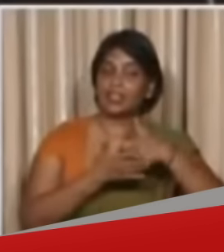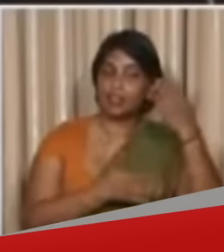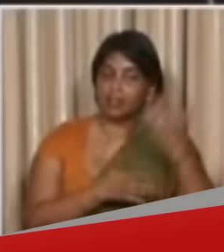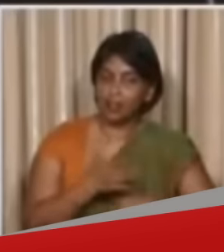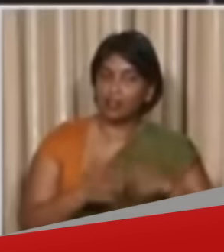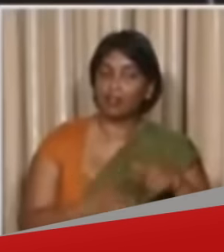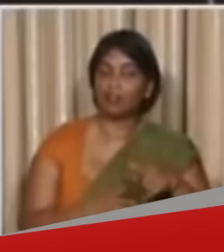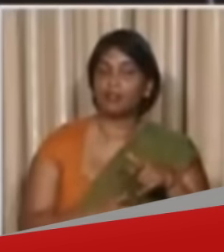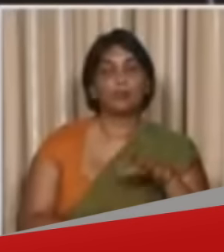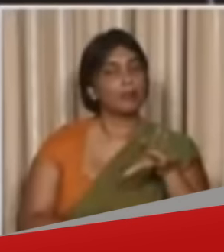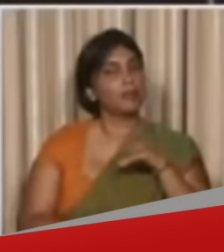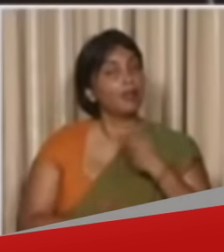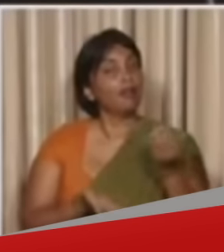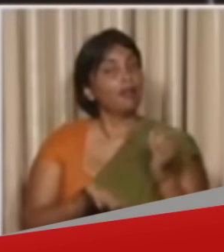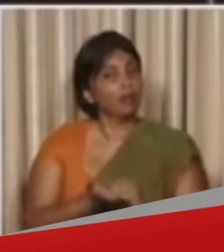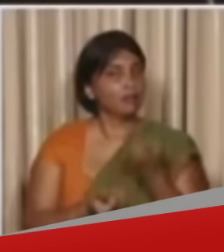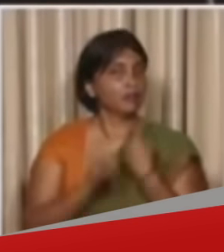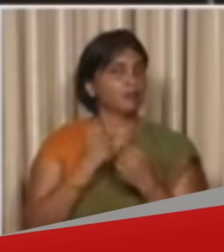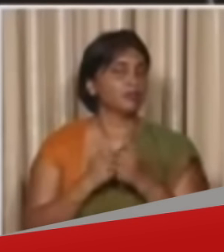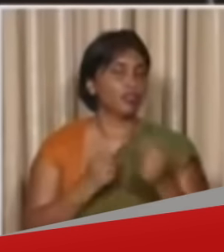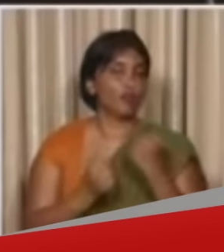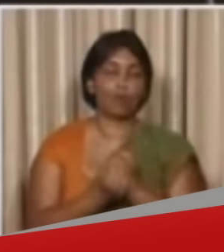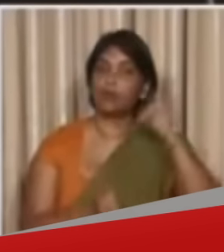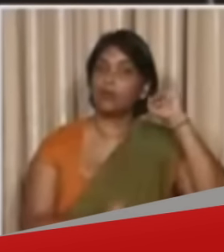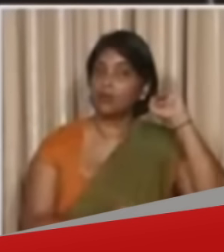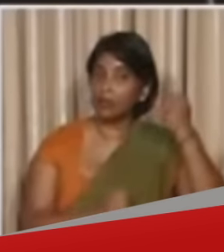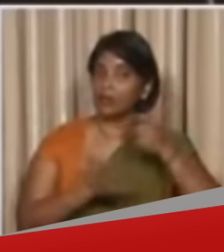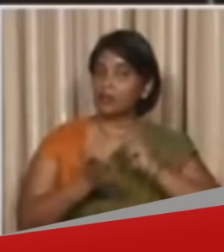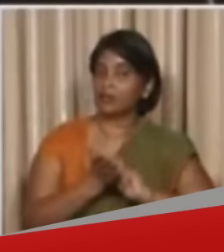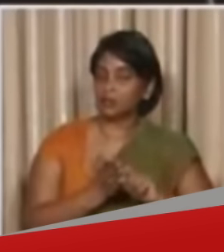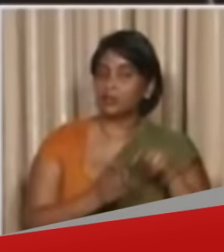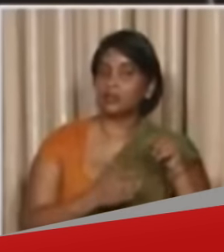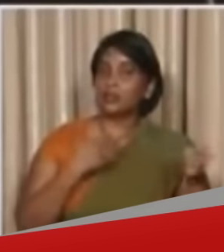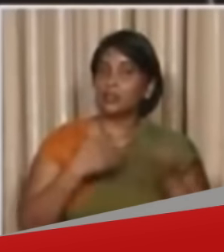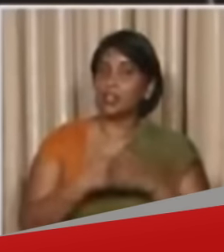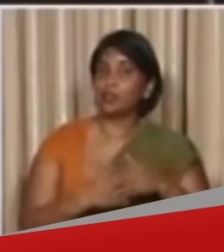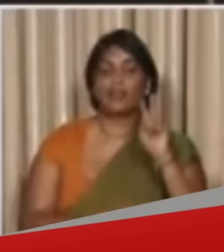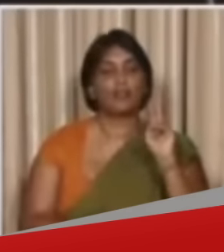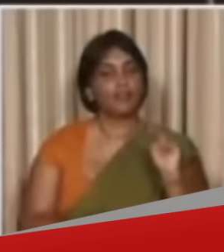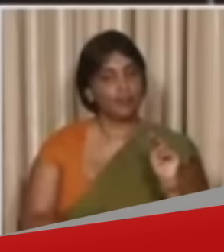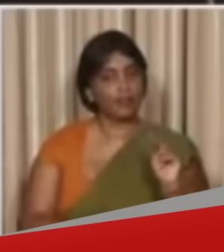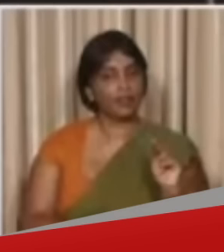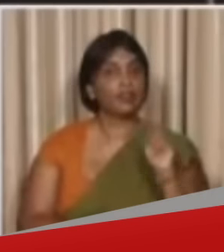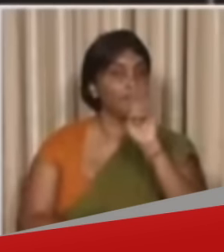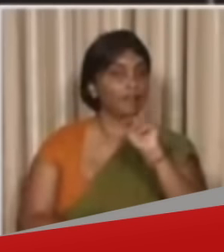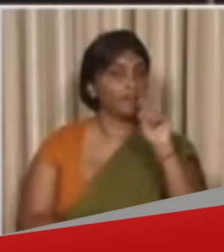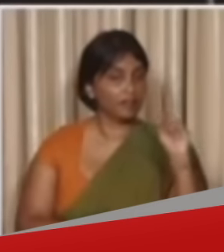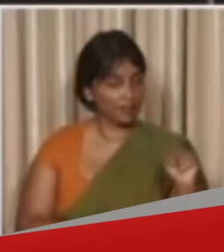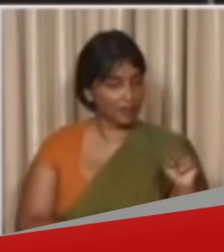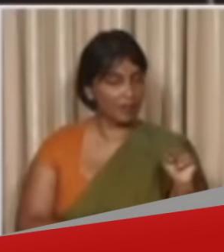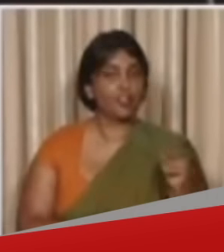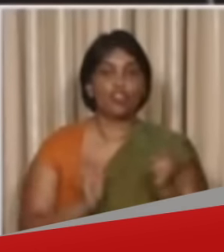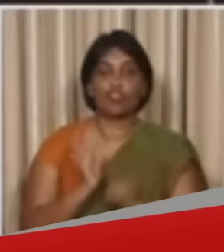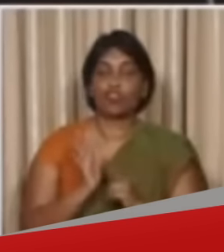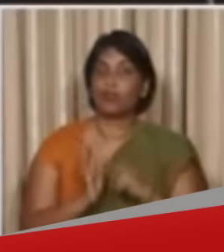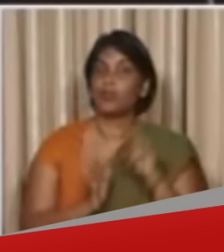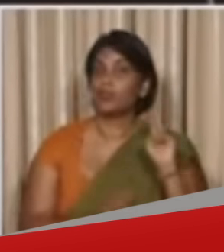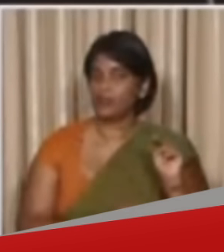පිළි නොගනිමින් නැවතත් විමර්ශනය කළ ලෙස පොලිස් ප්‍රතිනිධි දු සටහන ඇමනුම් 20 නොවැම්බර් 20